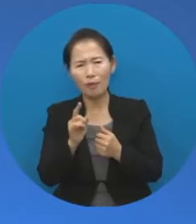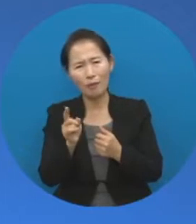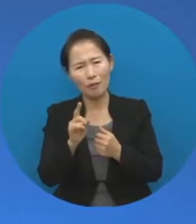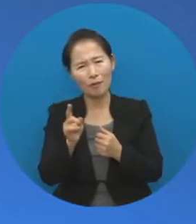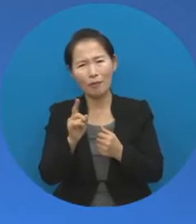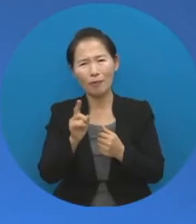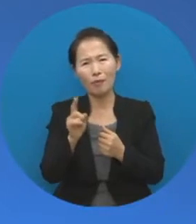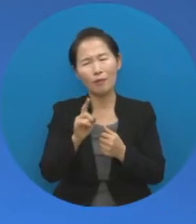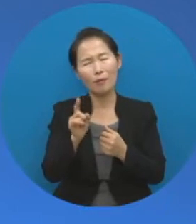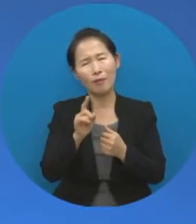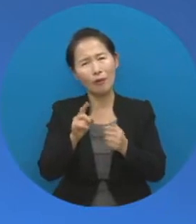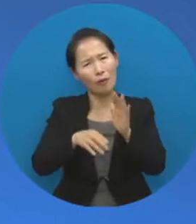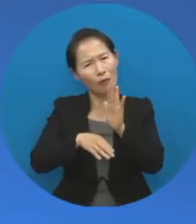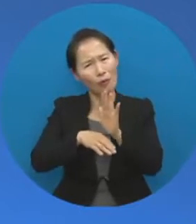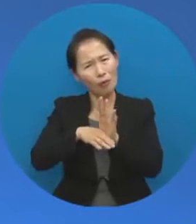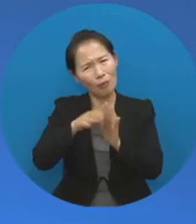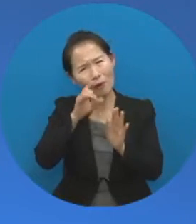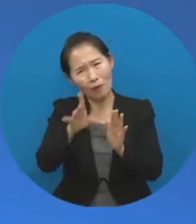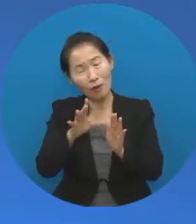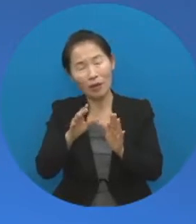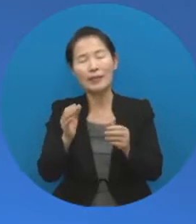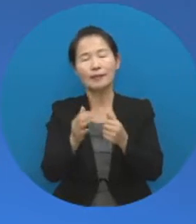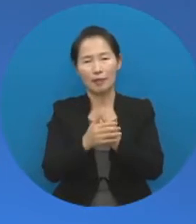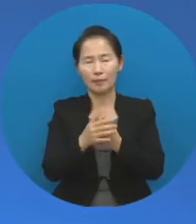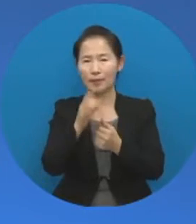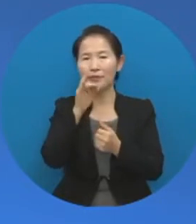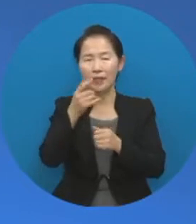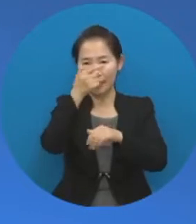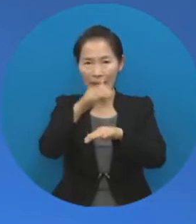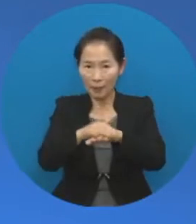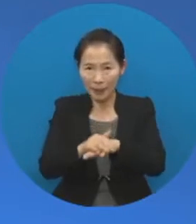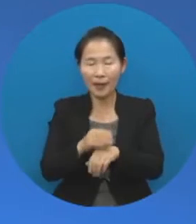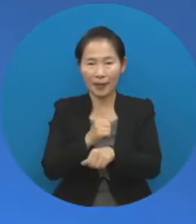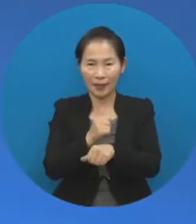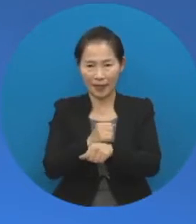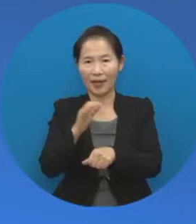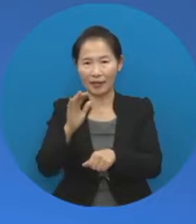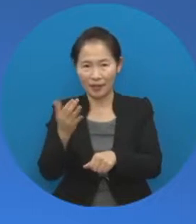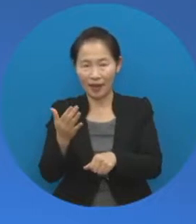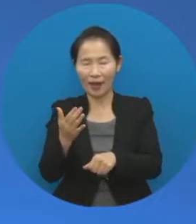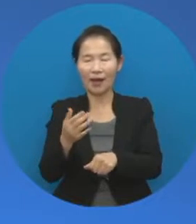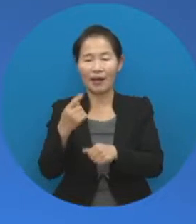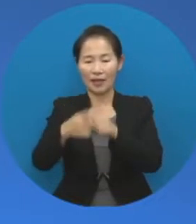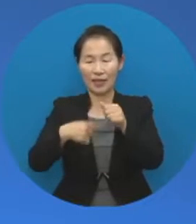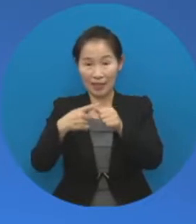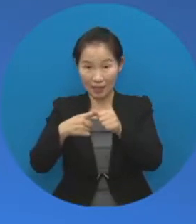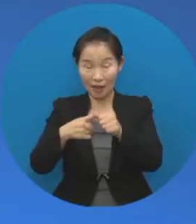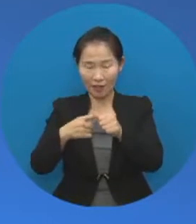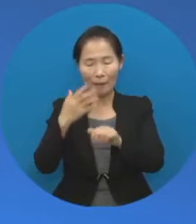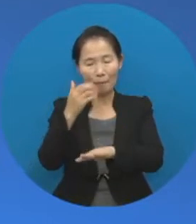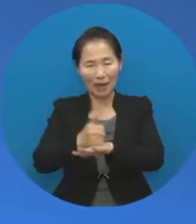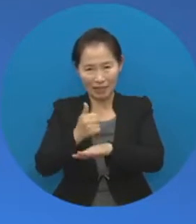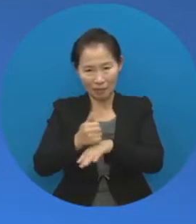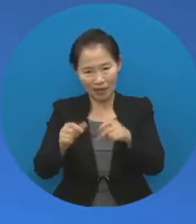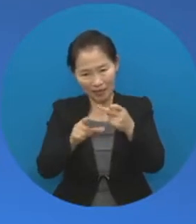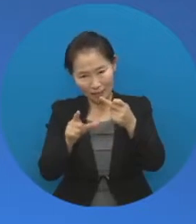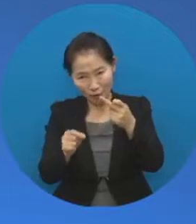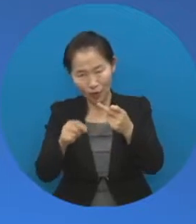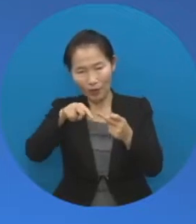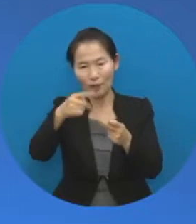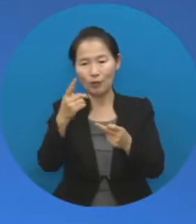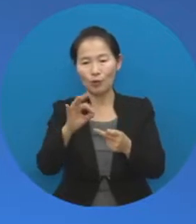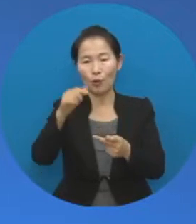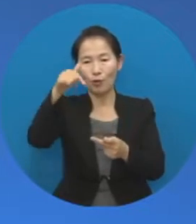제가 예배를 드려야겠다 생각하고 이제 송구영신 예배를 드렸는데 그때